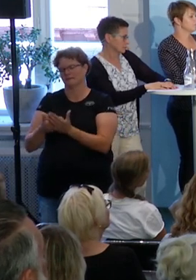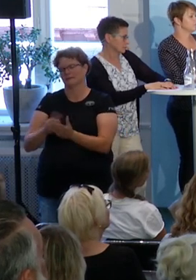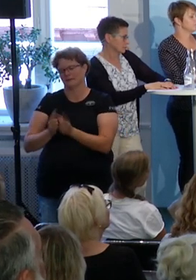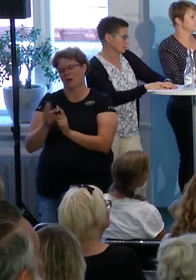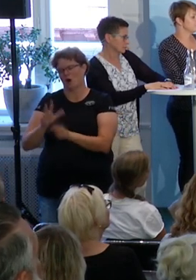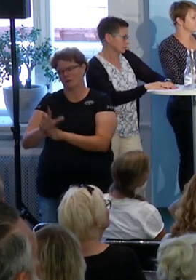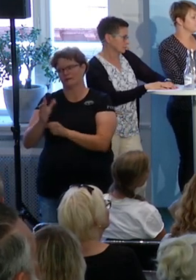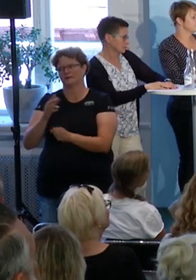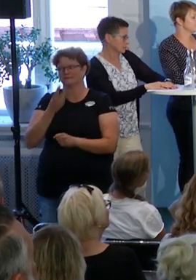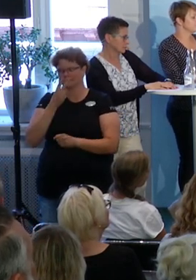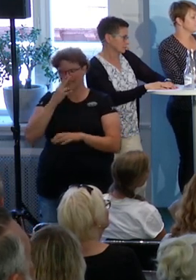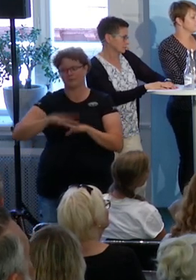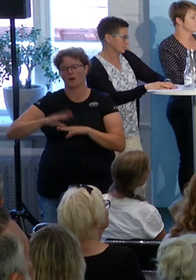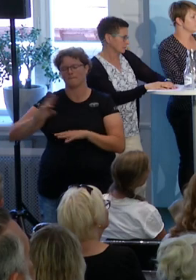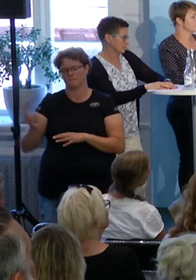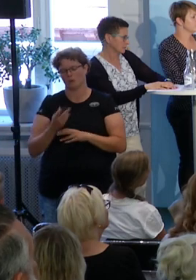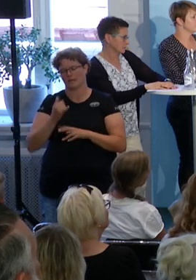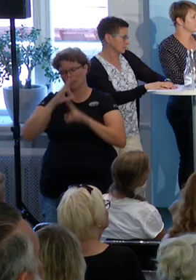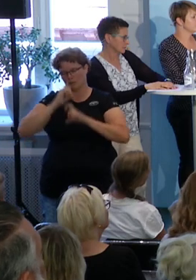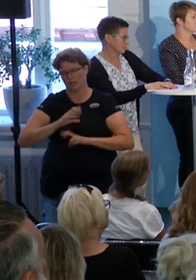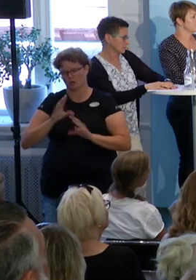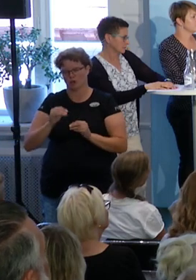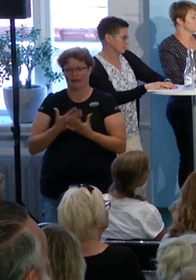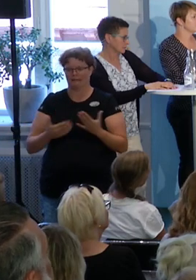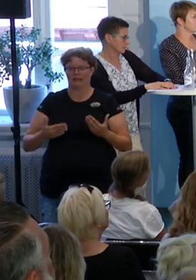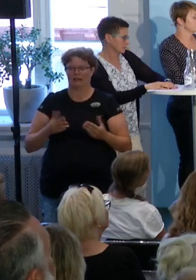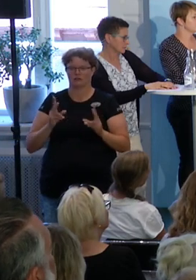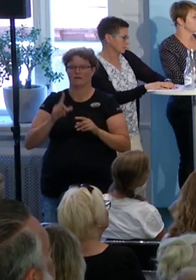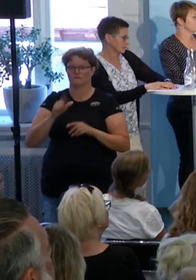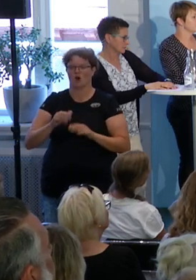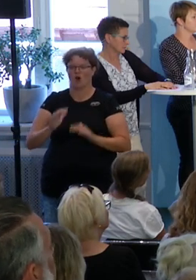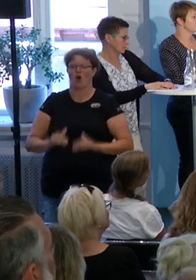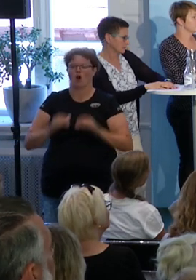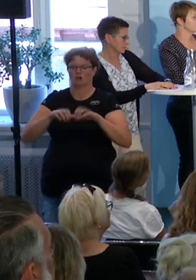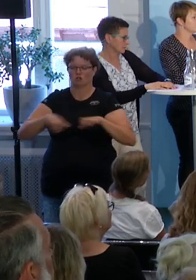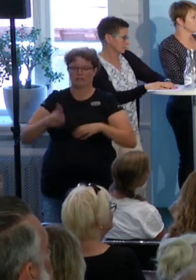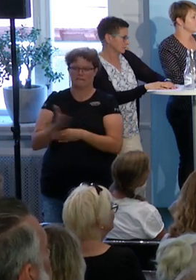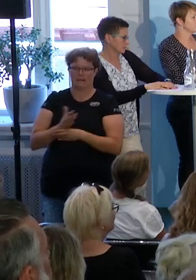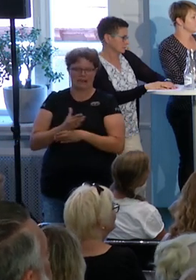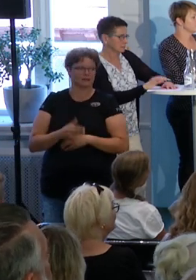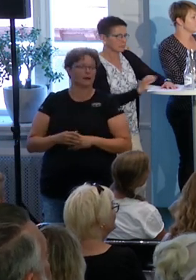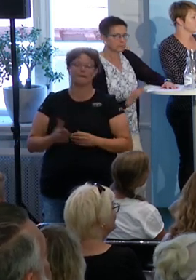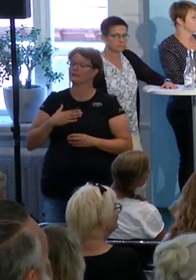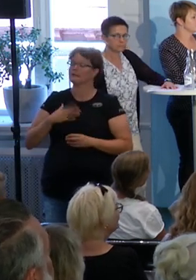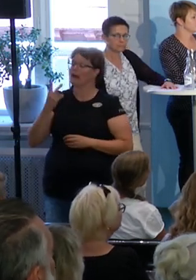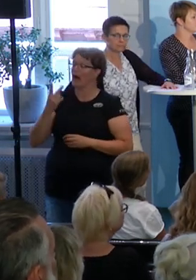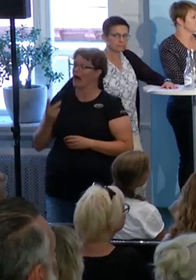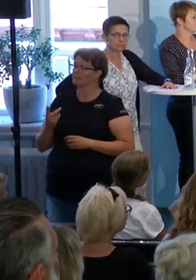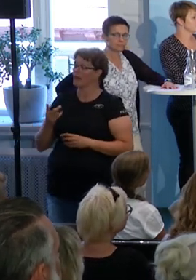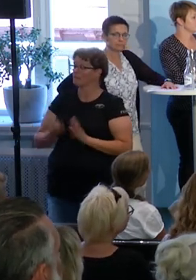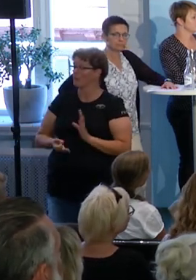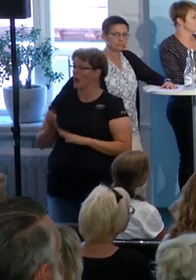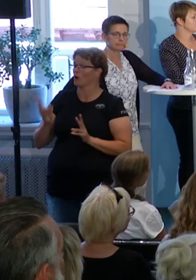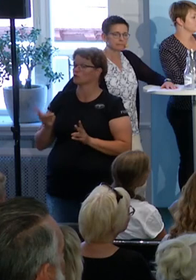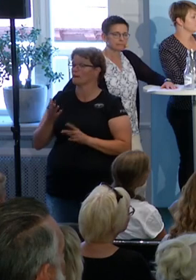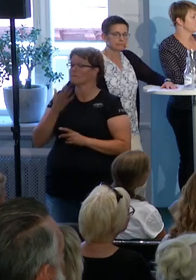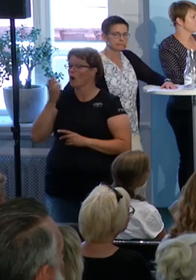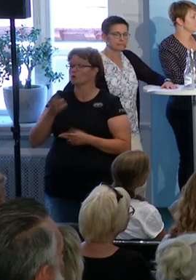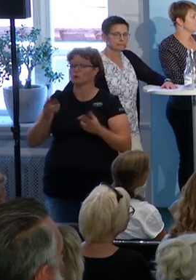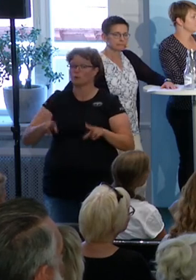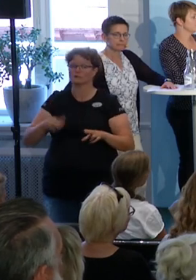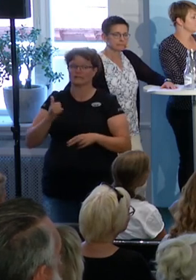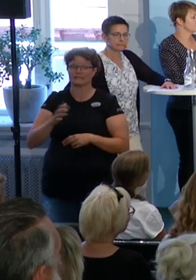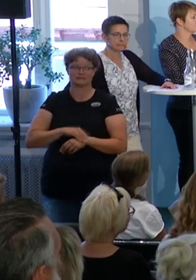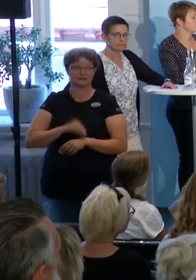Utredaren tittar på båda delarna så att inte tröskeln däremellan ska bli för hög. Så att säga. Och min andra poäng är också det här med, vi var inne på domstolarna i